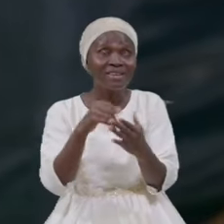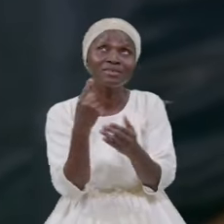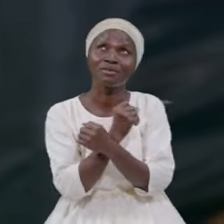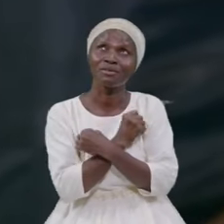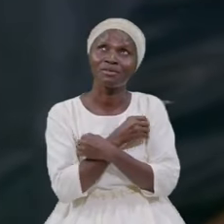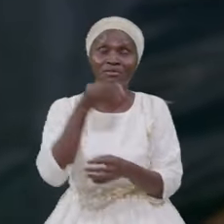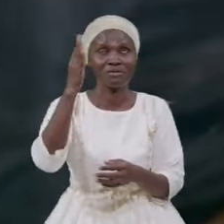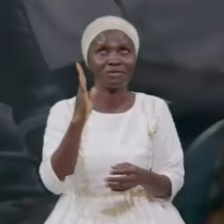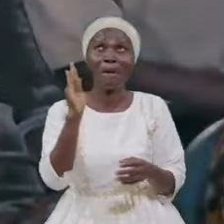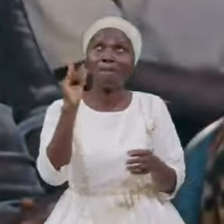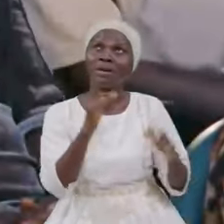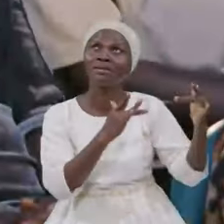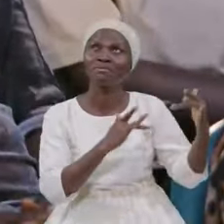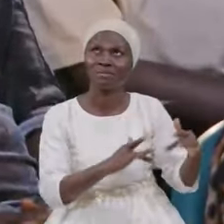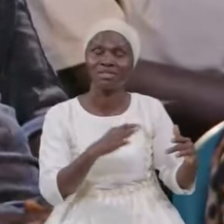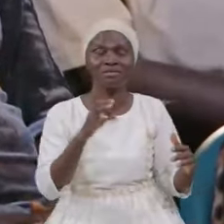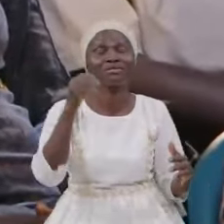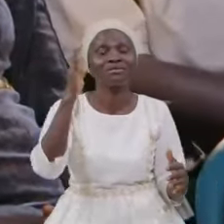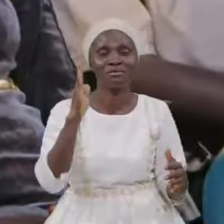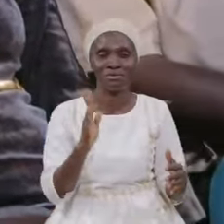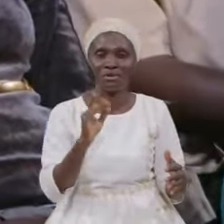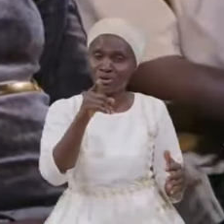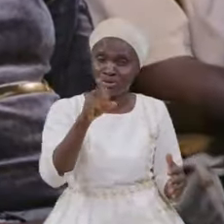Dieu, tu seras là.